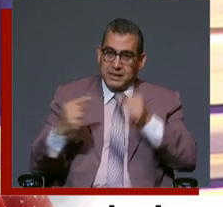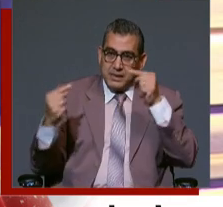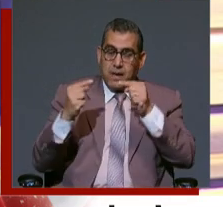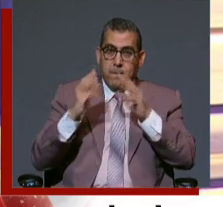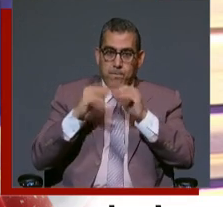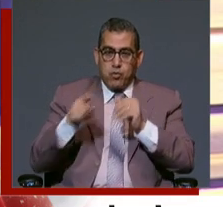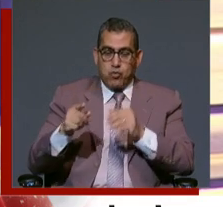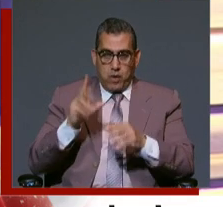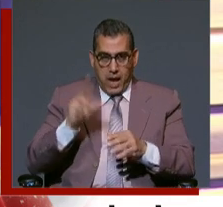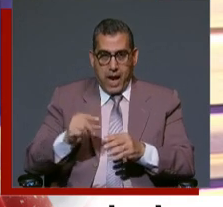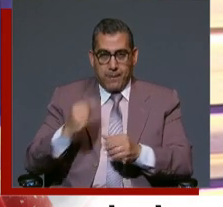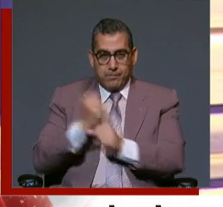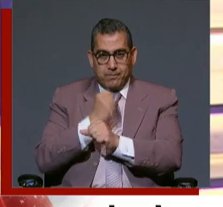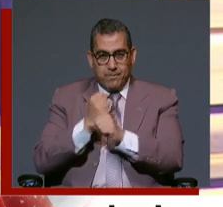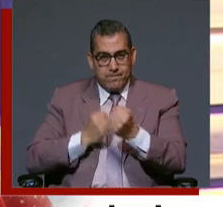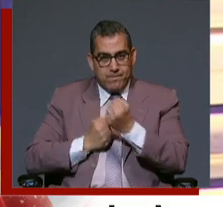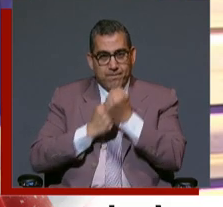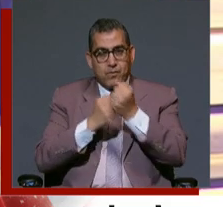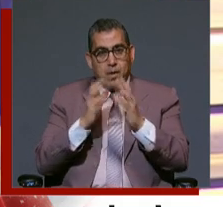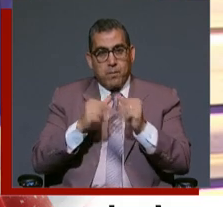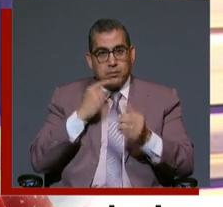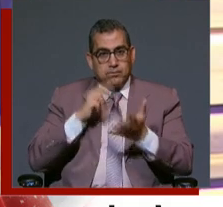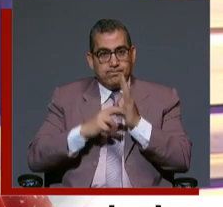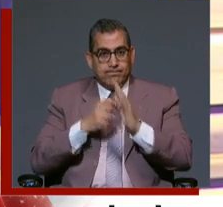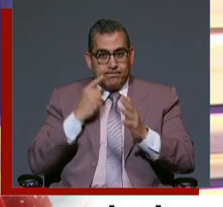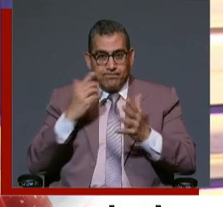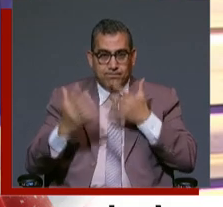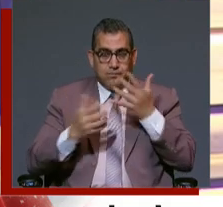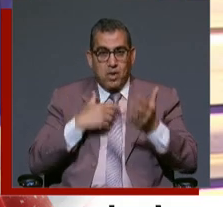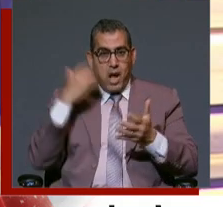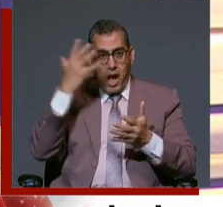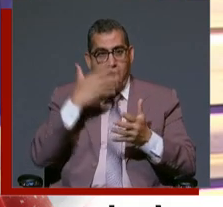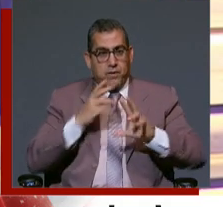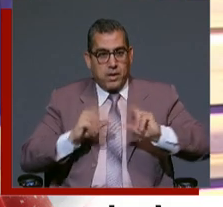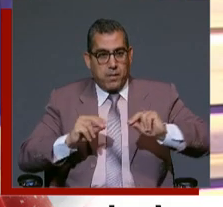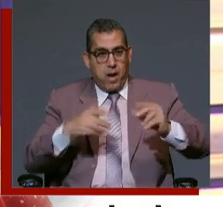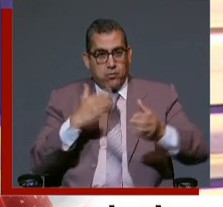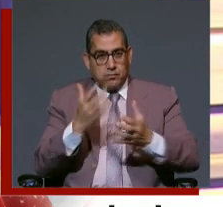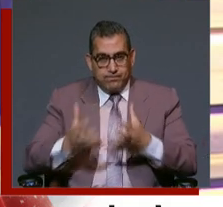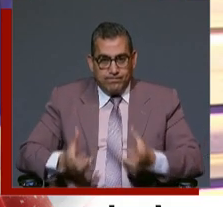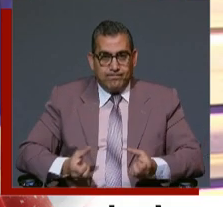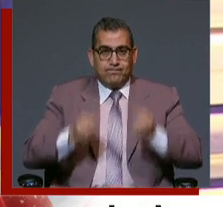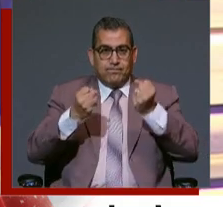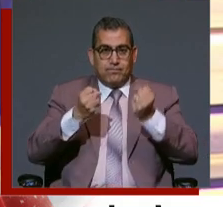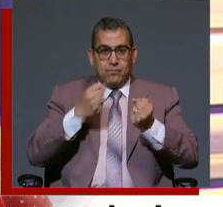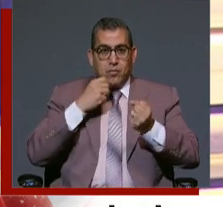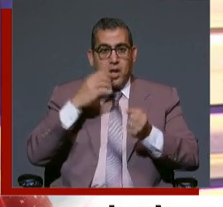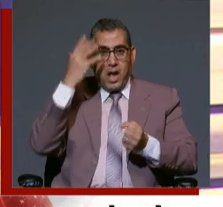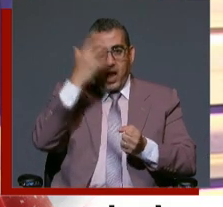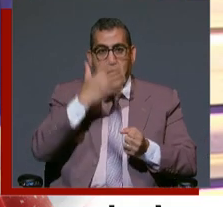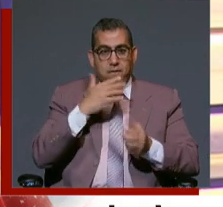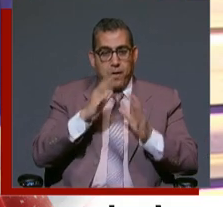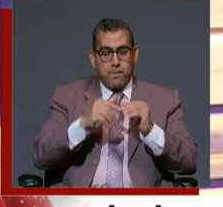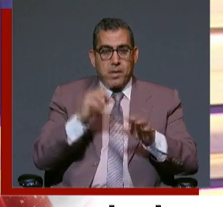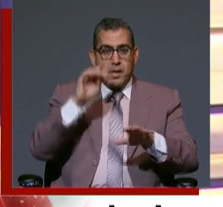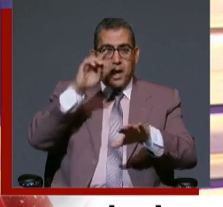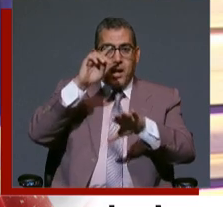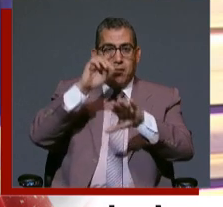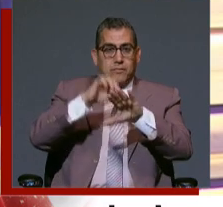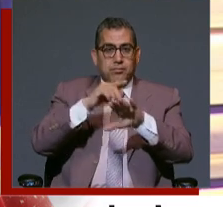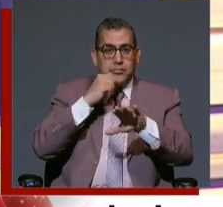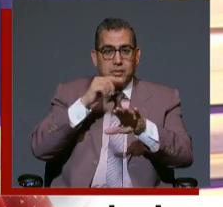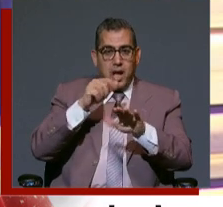ما ينبغي أن ينسحب على كل القارة الإفريقية، هذه القارة التي تقع مصر في